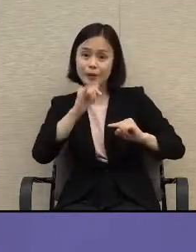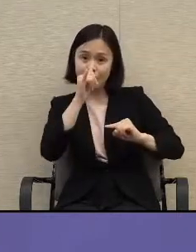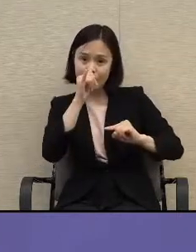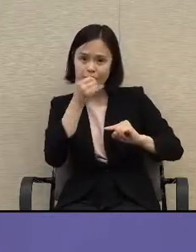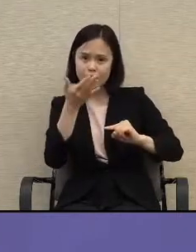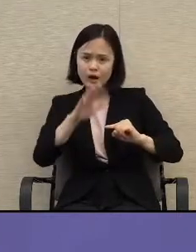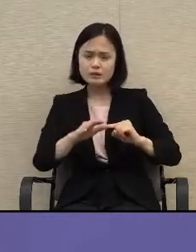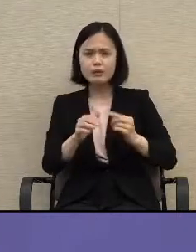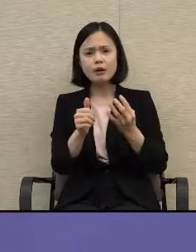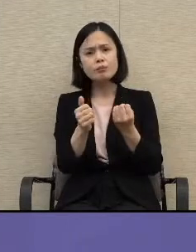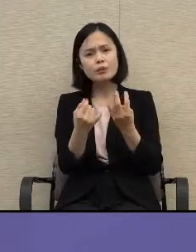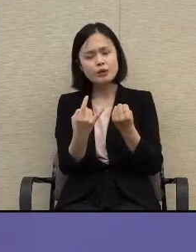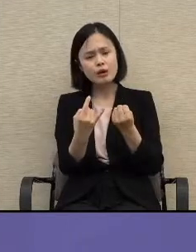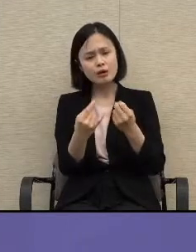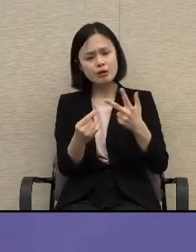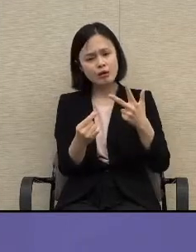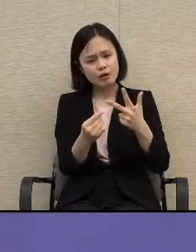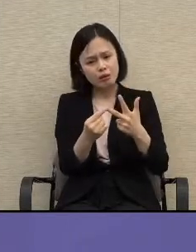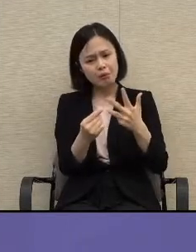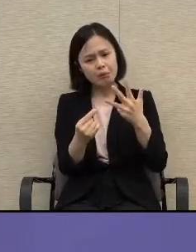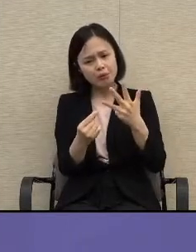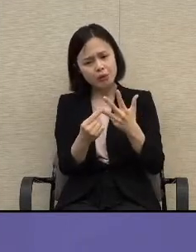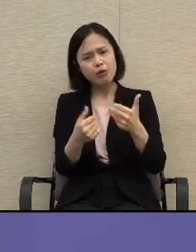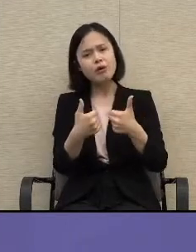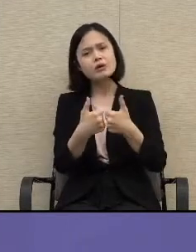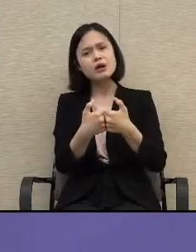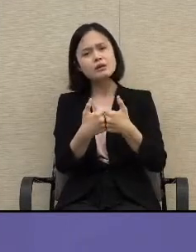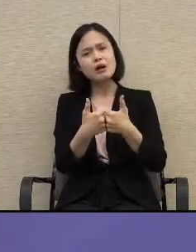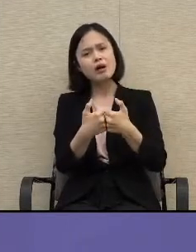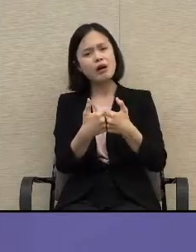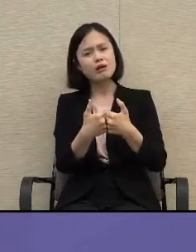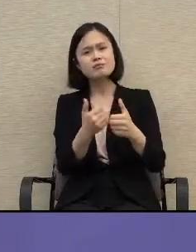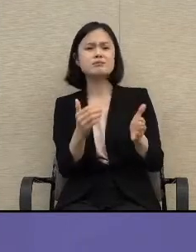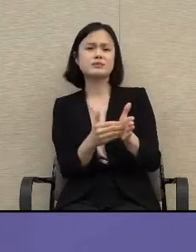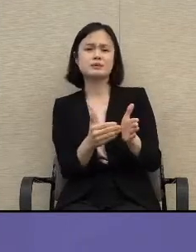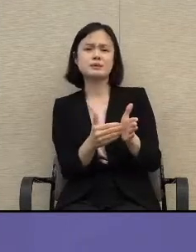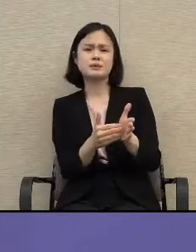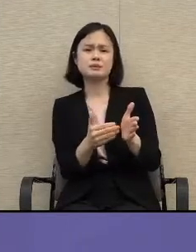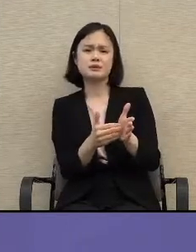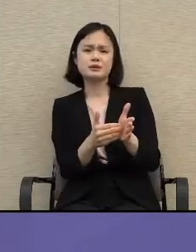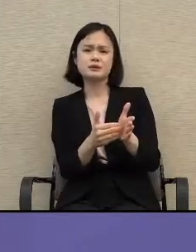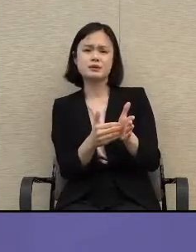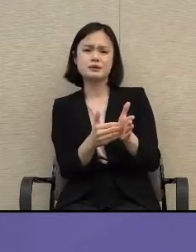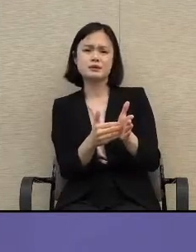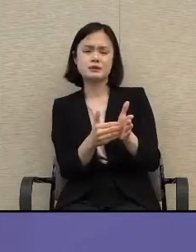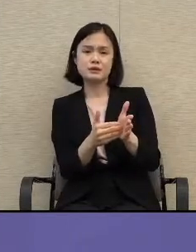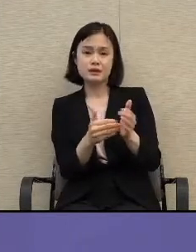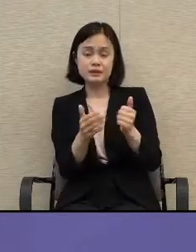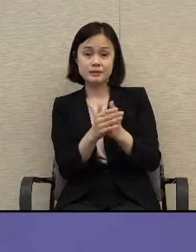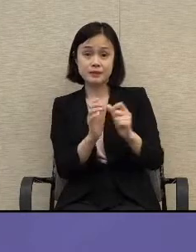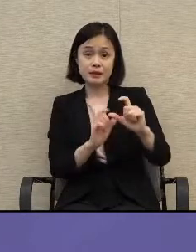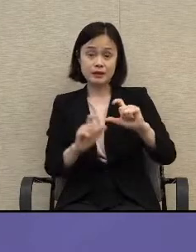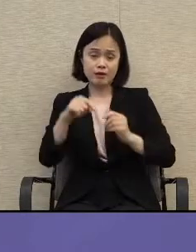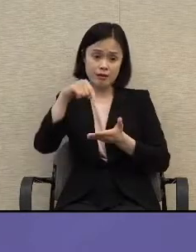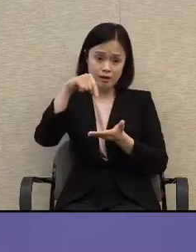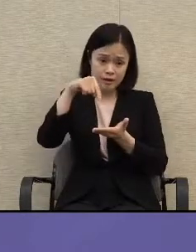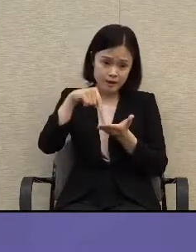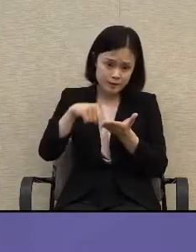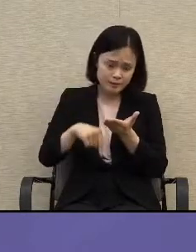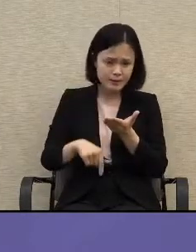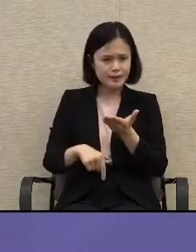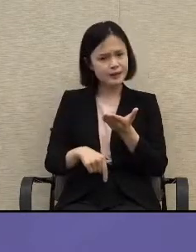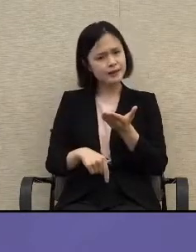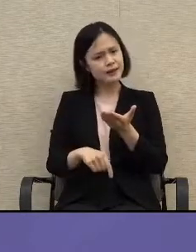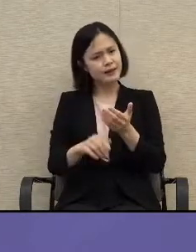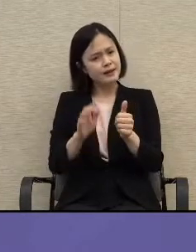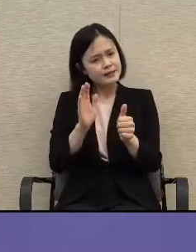한 10번 내외의 상담의 형태로 진행이 되고 있어서 저희가 그거를 개입을 제대로 적정하게 하고 있다라고 이야기하기엔